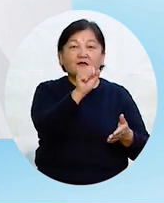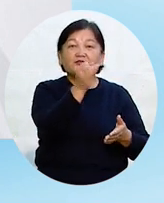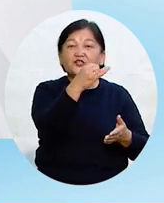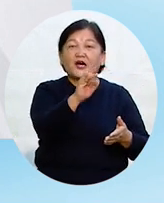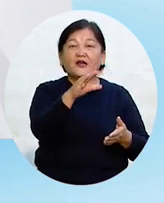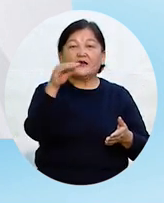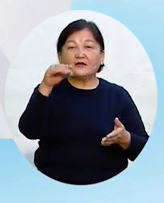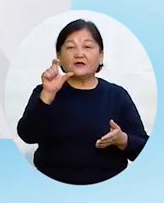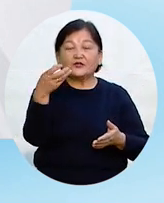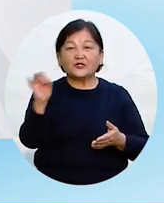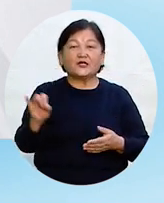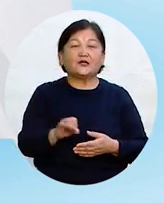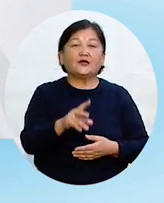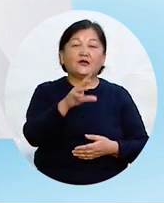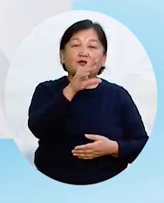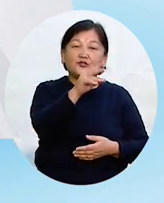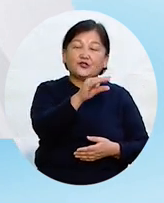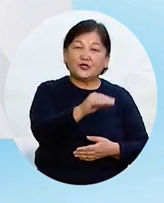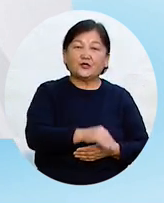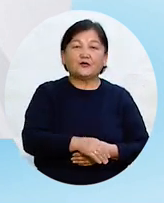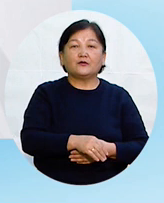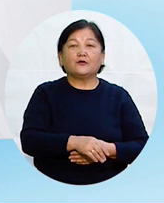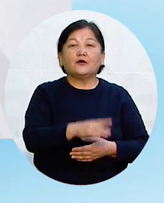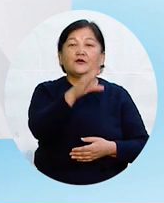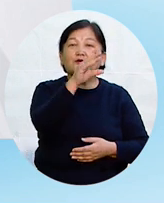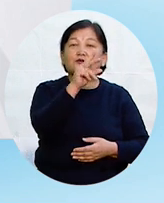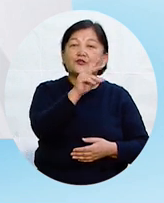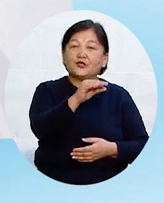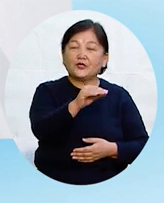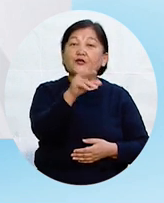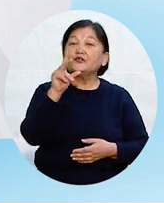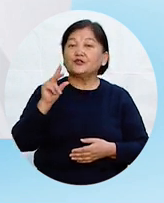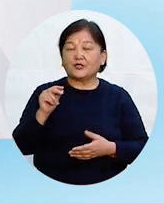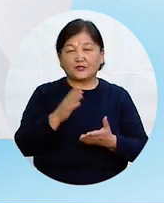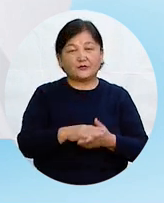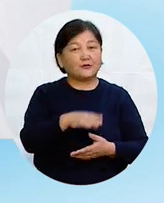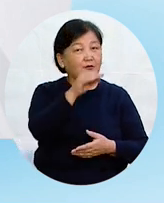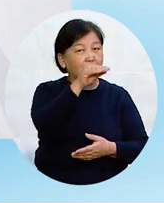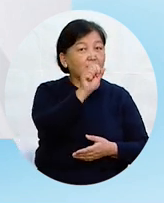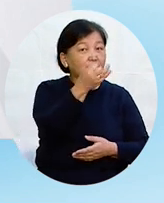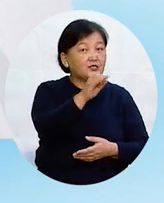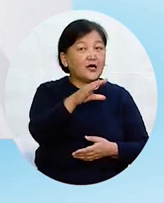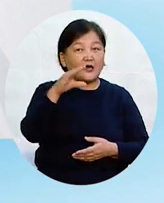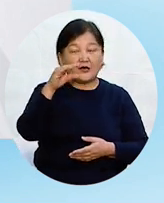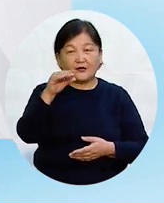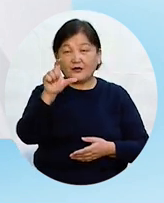жэ, чэ. Жай жэй, жэ, чэ. За тэгэхээр жэ